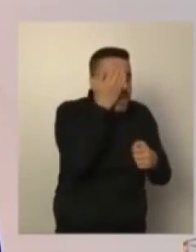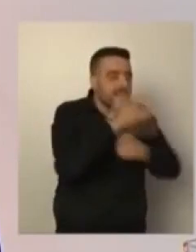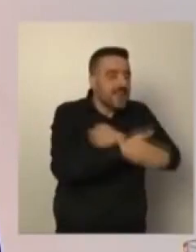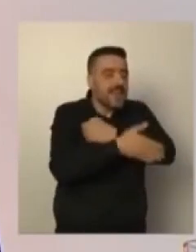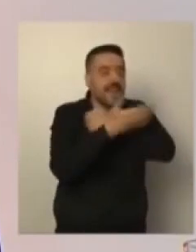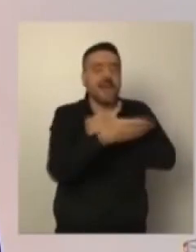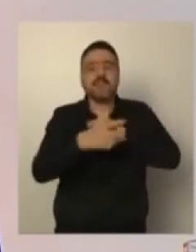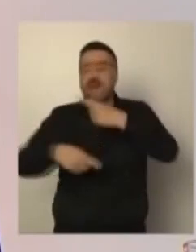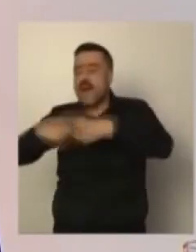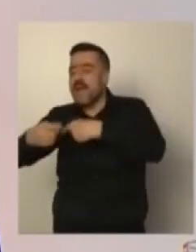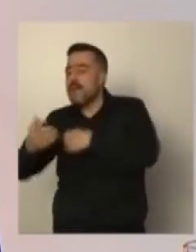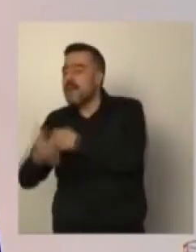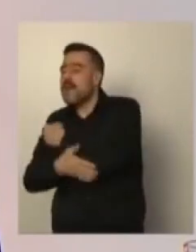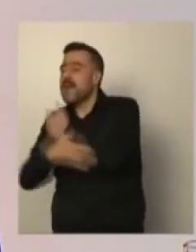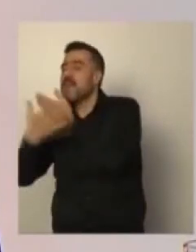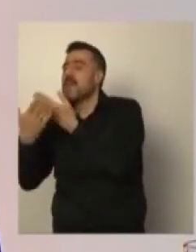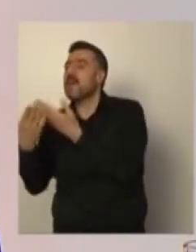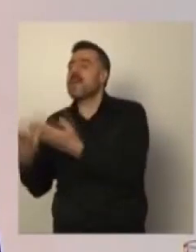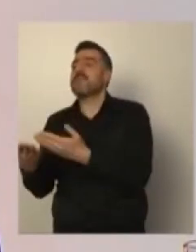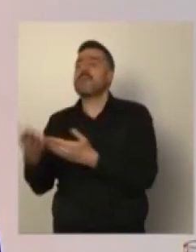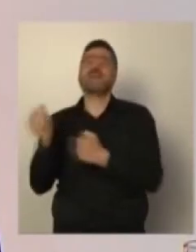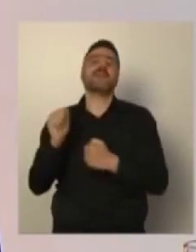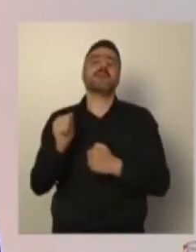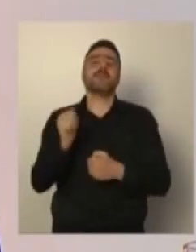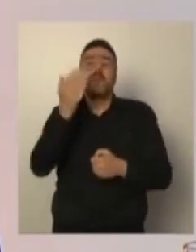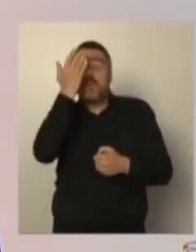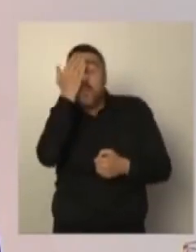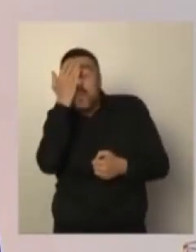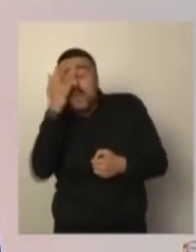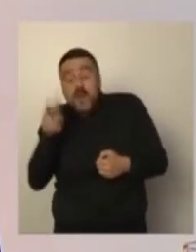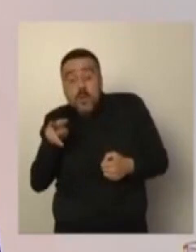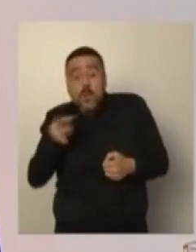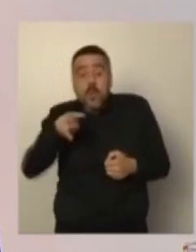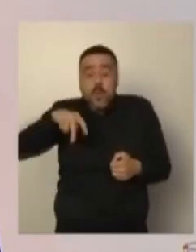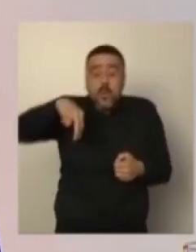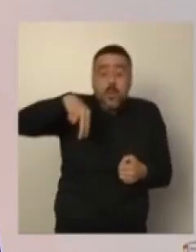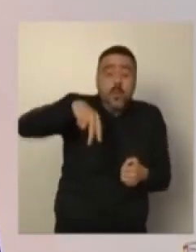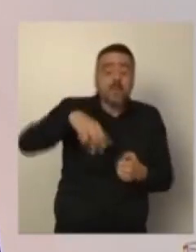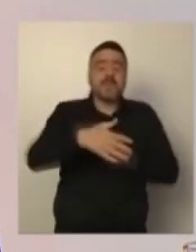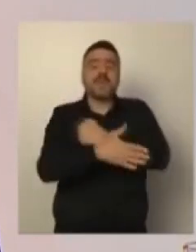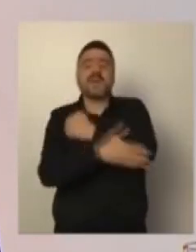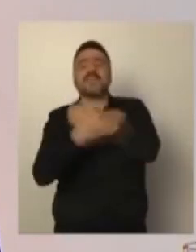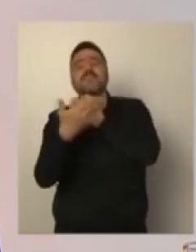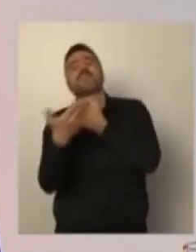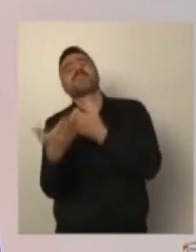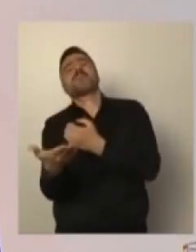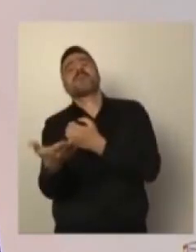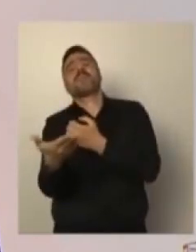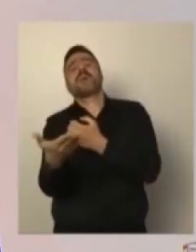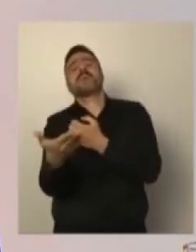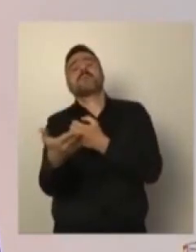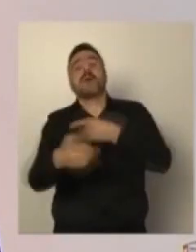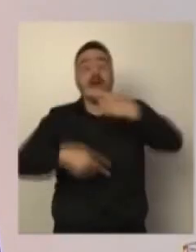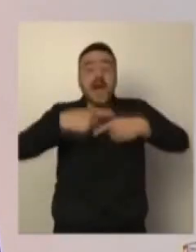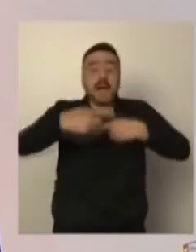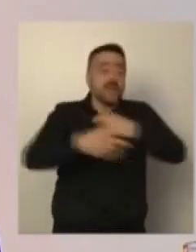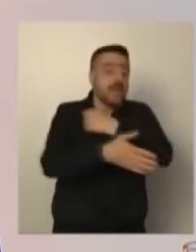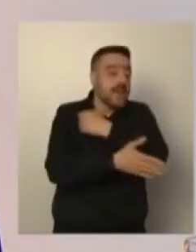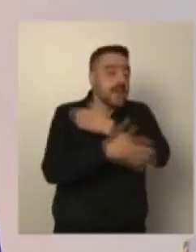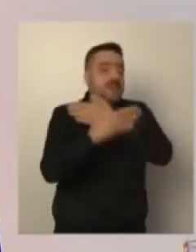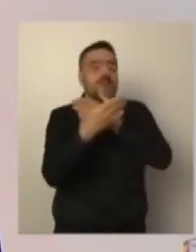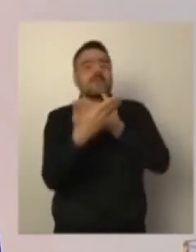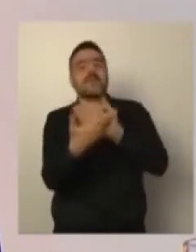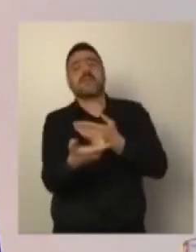etmek. Akrabaya, yoksula ve yolcuya hakkını ver. Gereksiz yere de saçıp